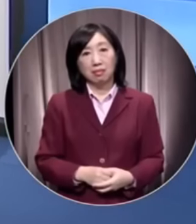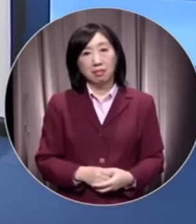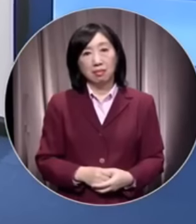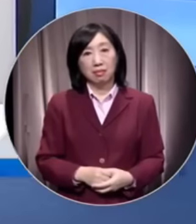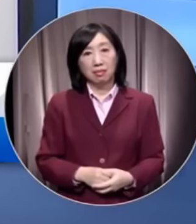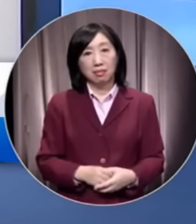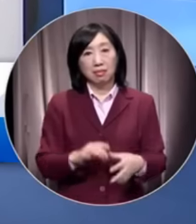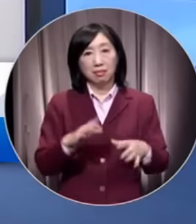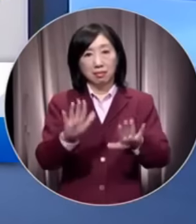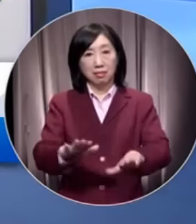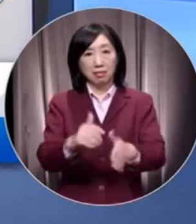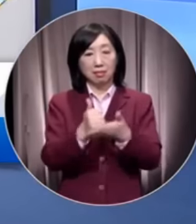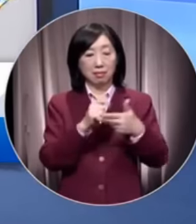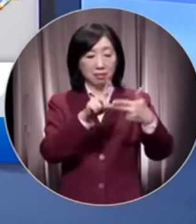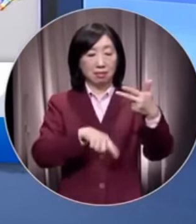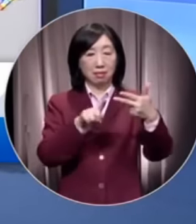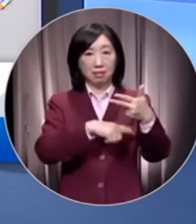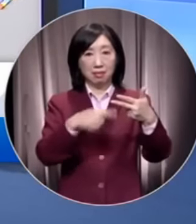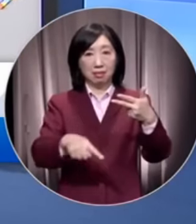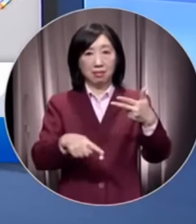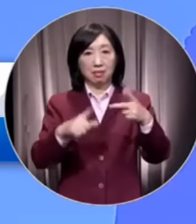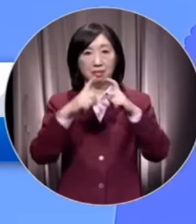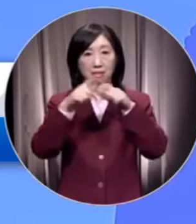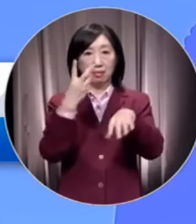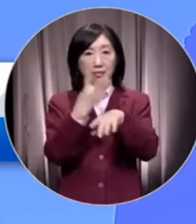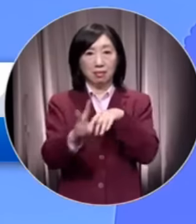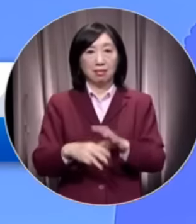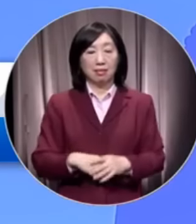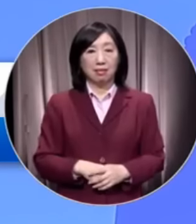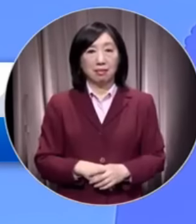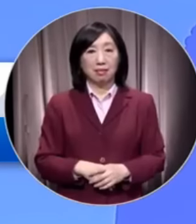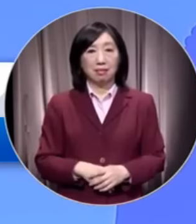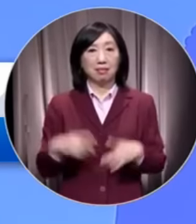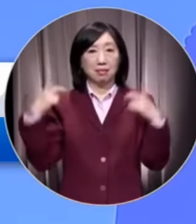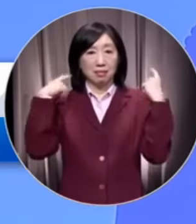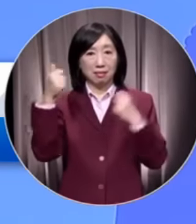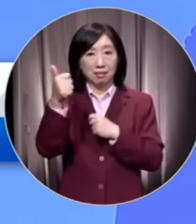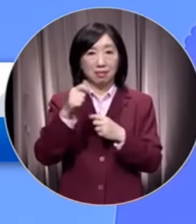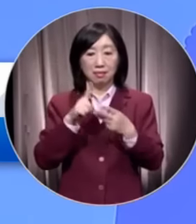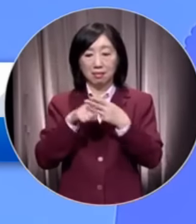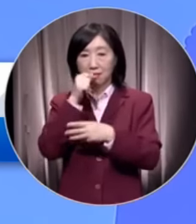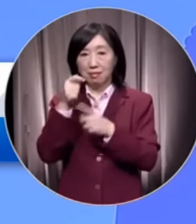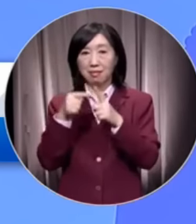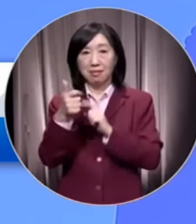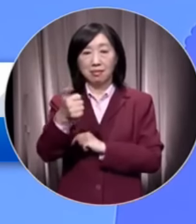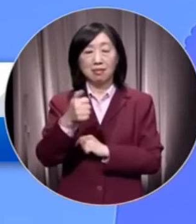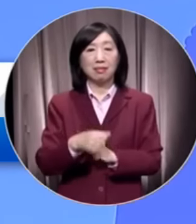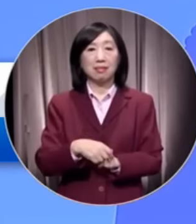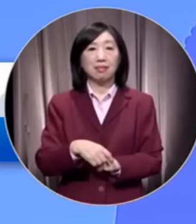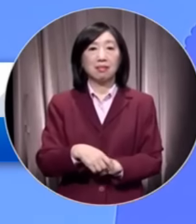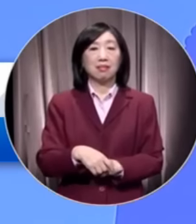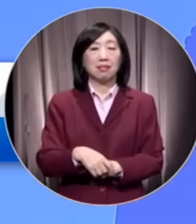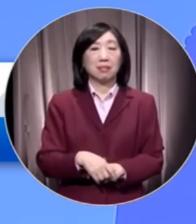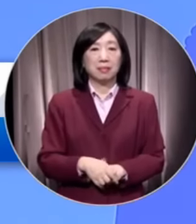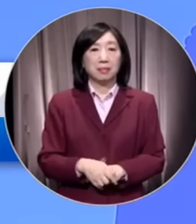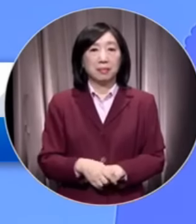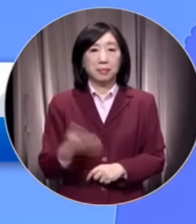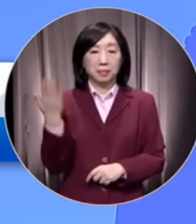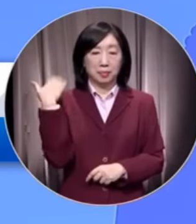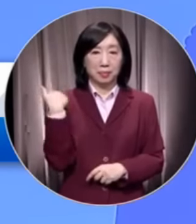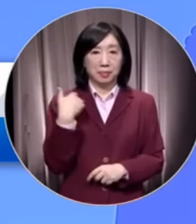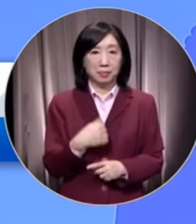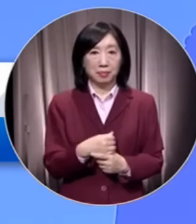请朱立伦先生回答，时间3分钟。 主持人，宋主席，非常谢谢宋主席的指教。过